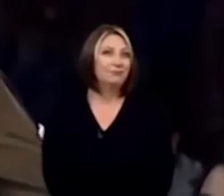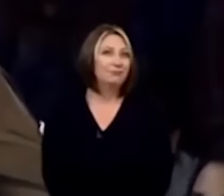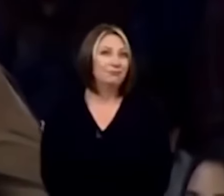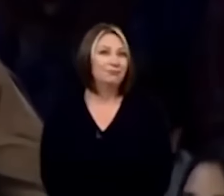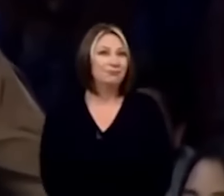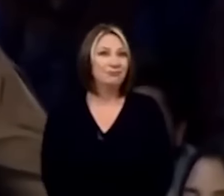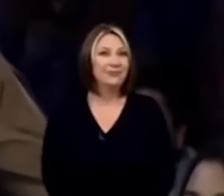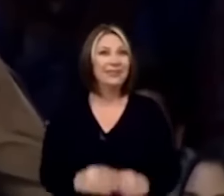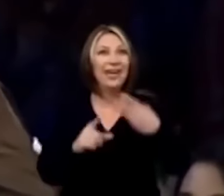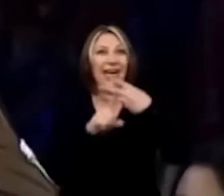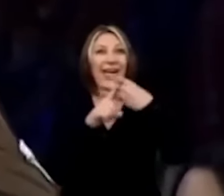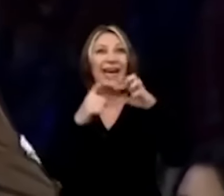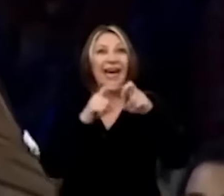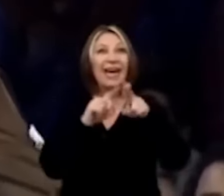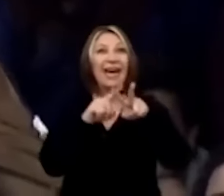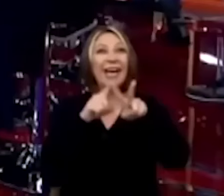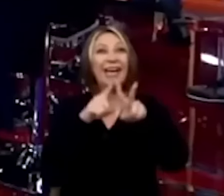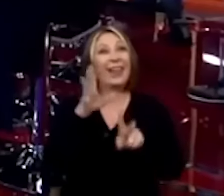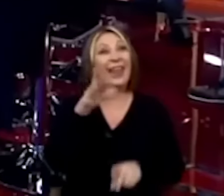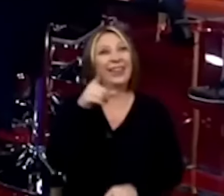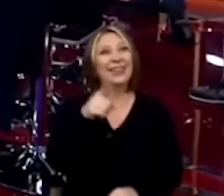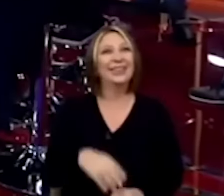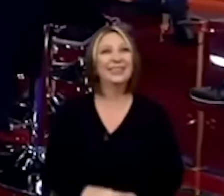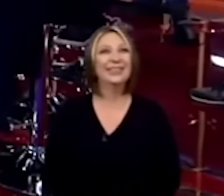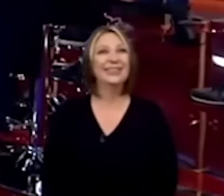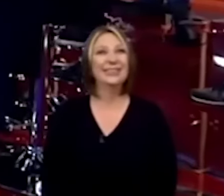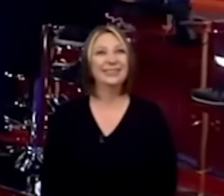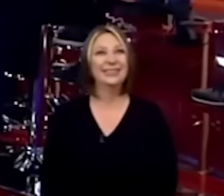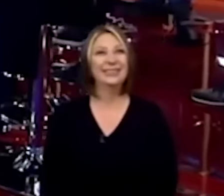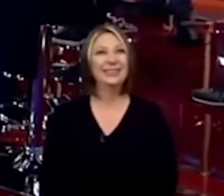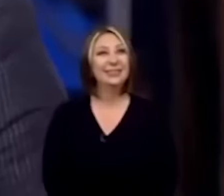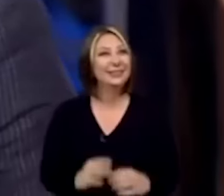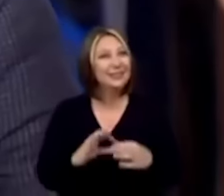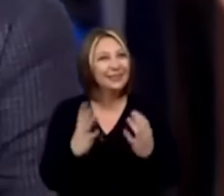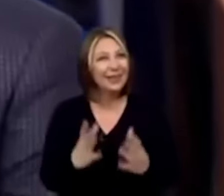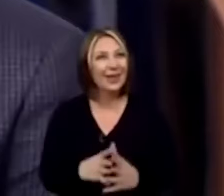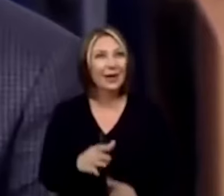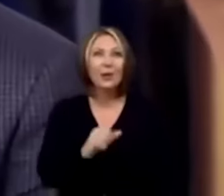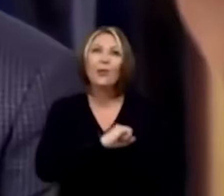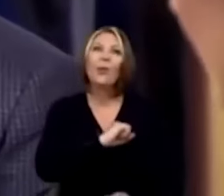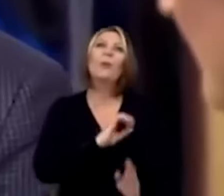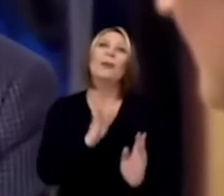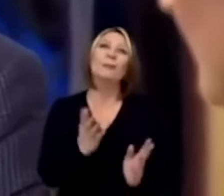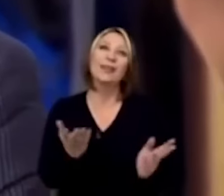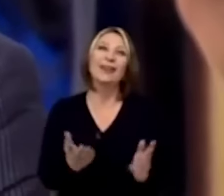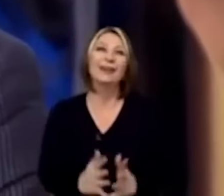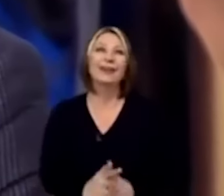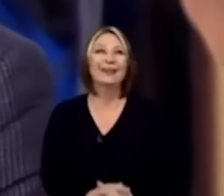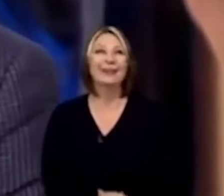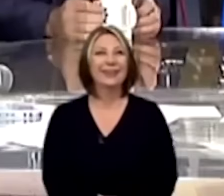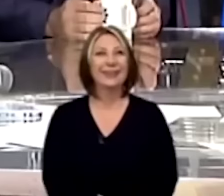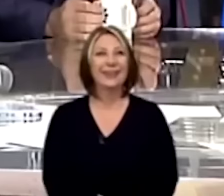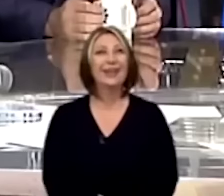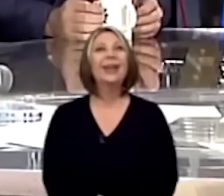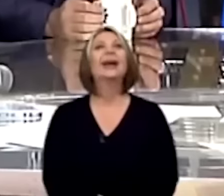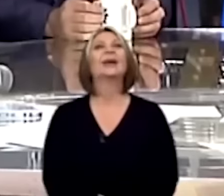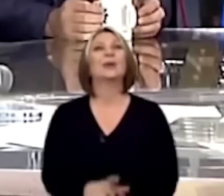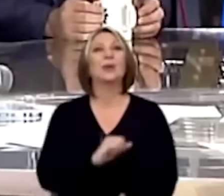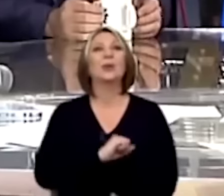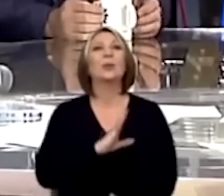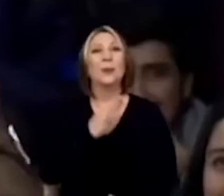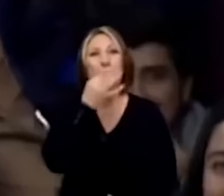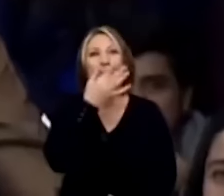Bilemeyeceğim ya. Erkan'a saldırayım. Erkan herhalde. Niye? Ay korkmam. Ha